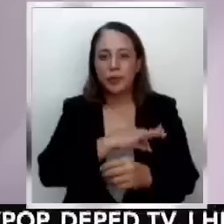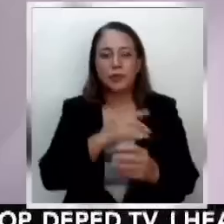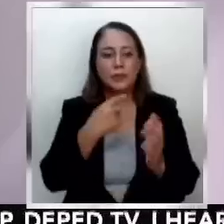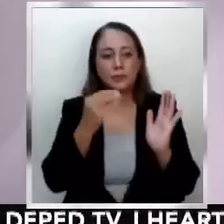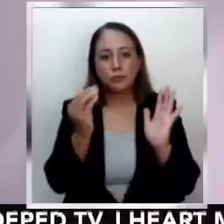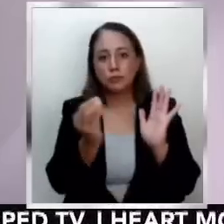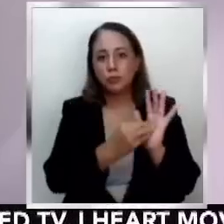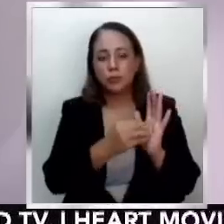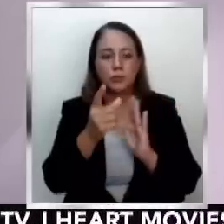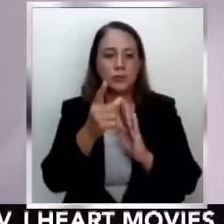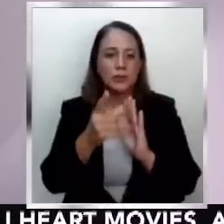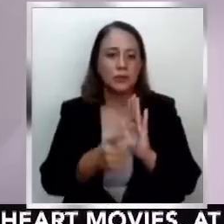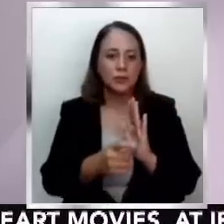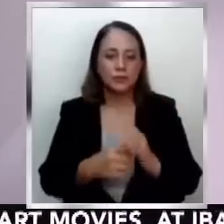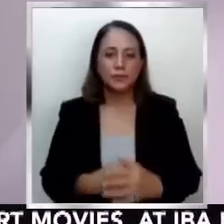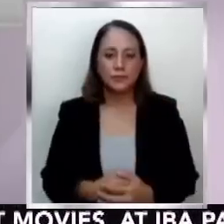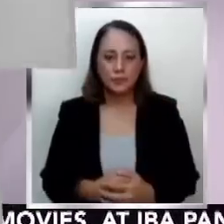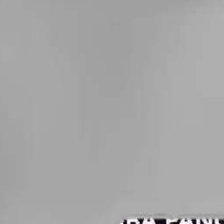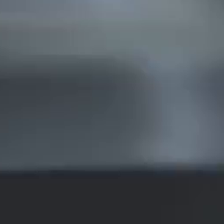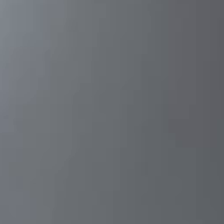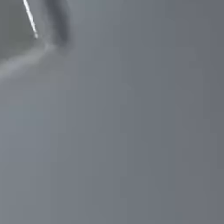batas. Nakatutok si Ivan Mayrina.